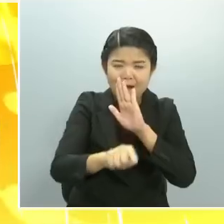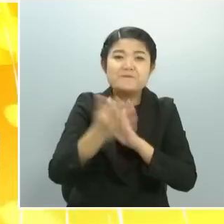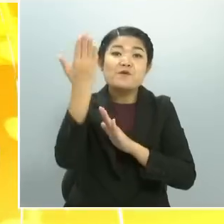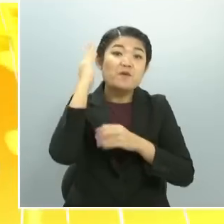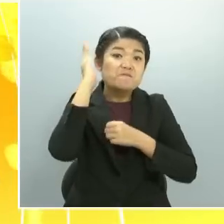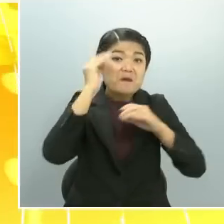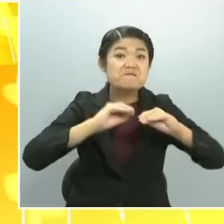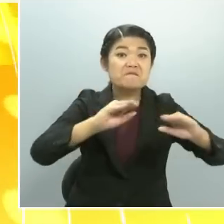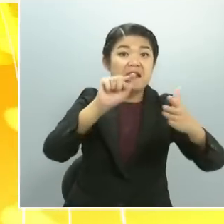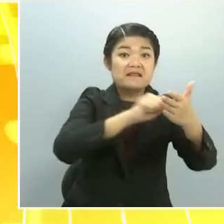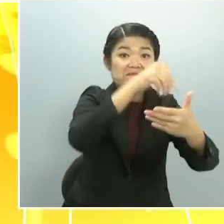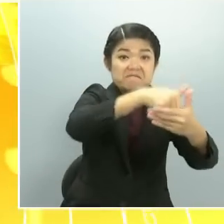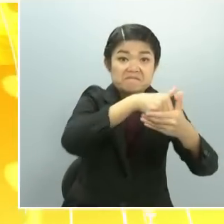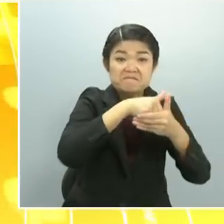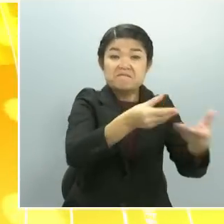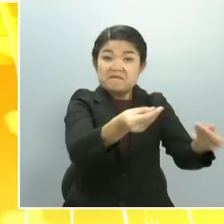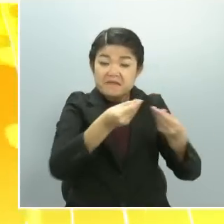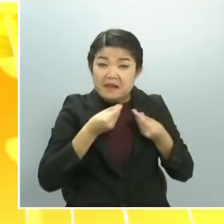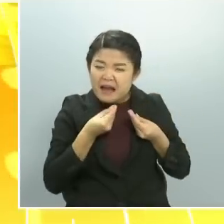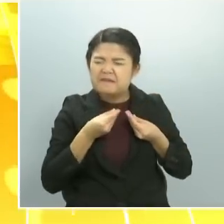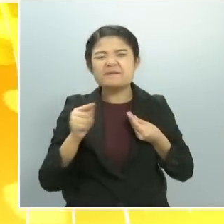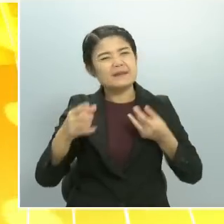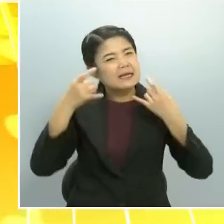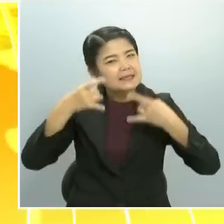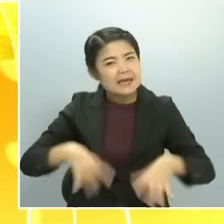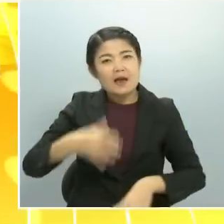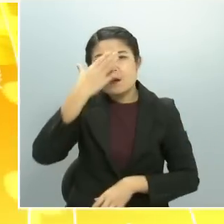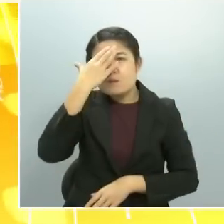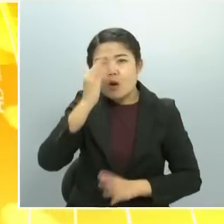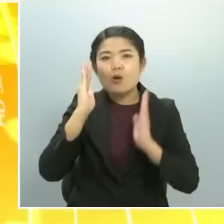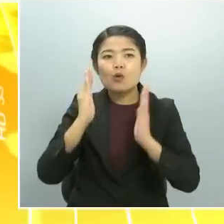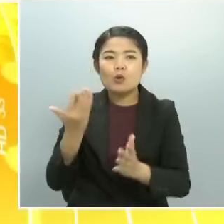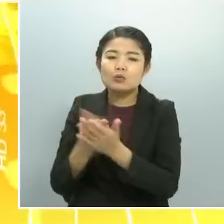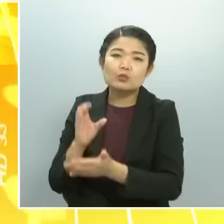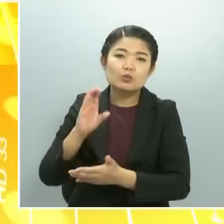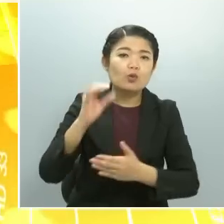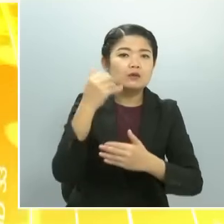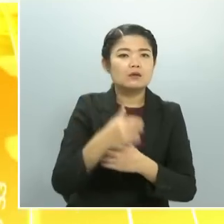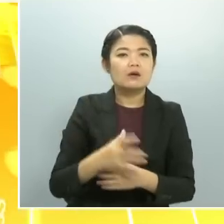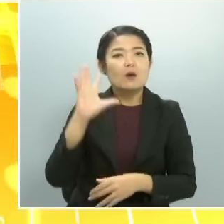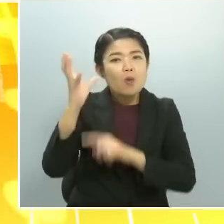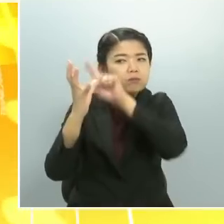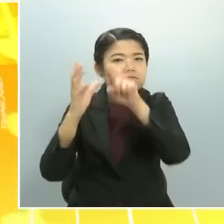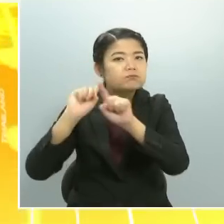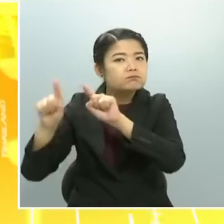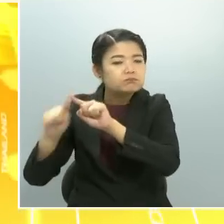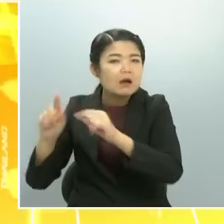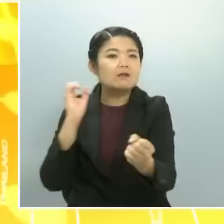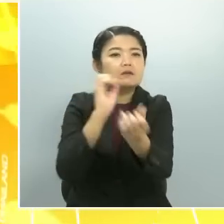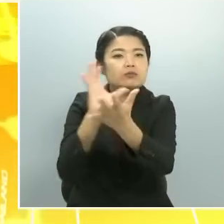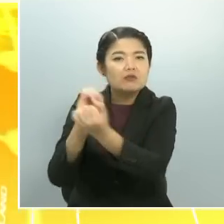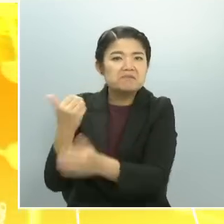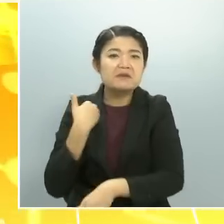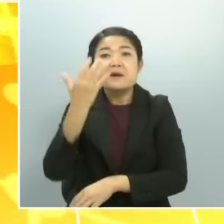มันเสี่ยงกระทบต่อการตัดสินใจของนักลงทุนทั่วโลกกระทบพรรคการผลิตของนักลงทุนภายในกลุ่มที่ใช้แรงงาน